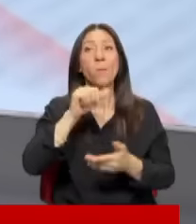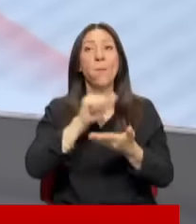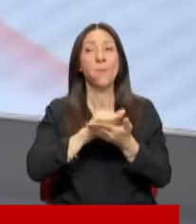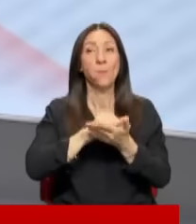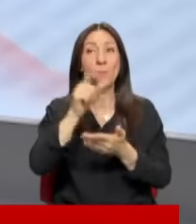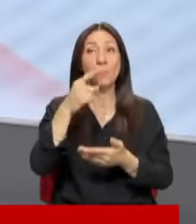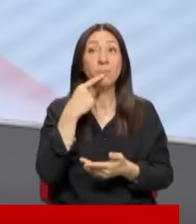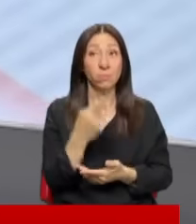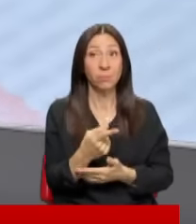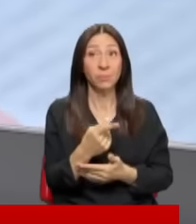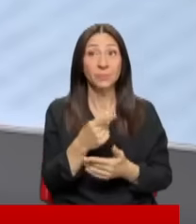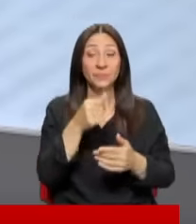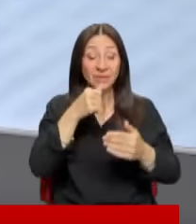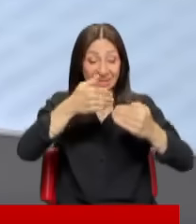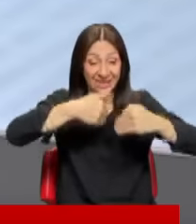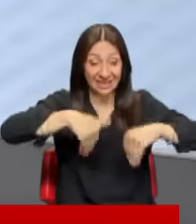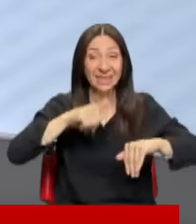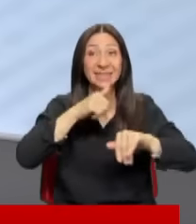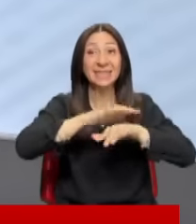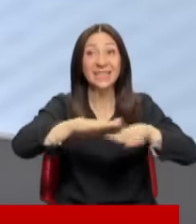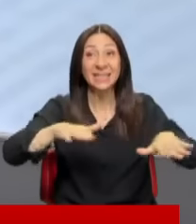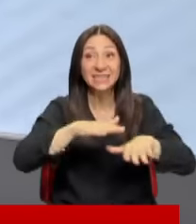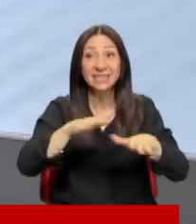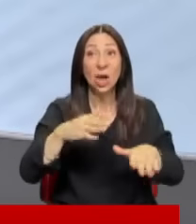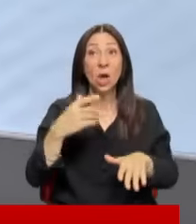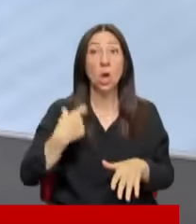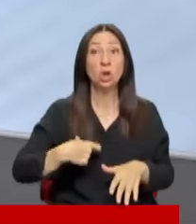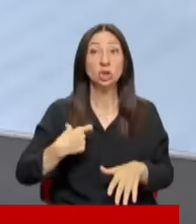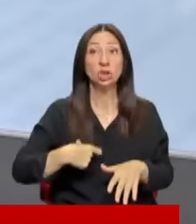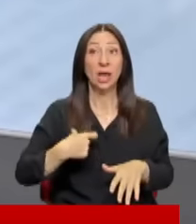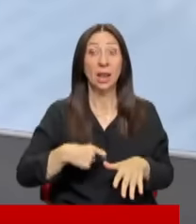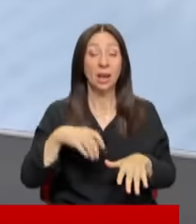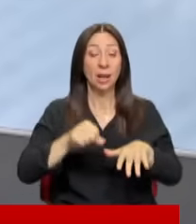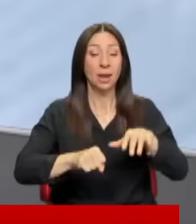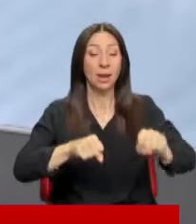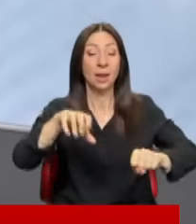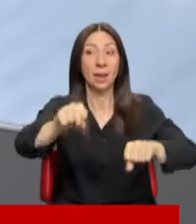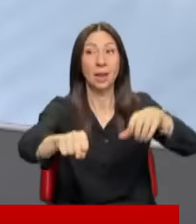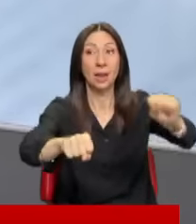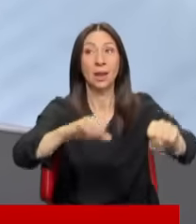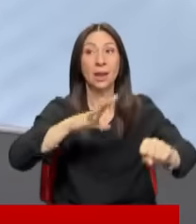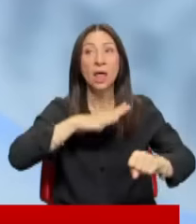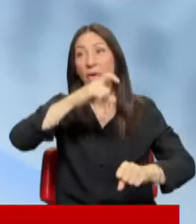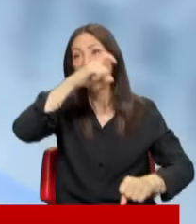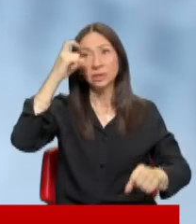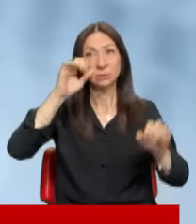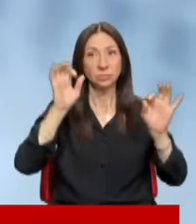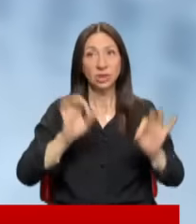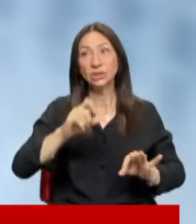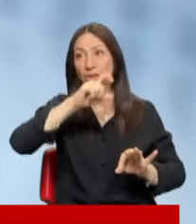gazetesi diyor ki kıyıda, denizde özel işgal altında. Yaz sezonu başladı, sıcaklar